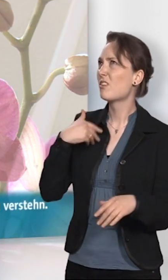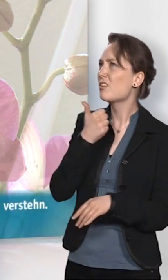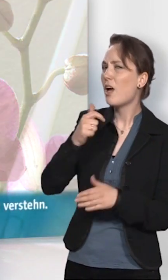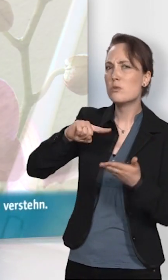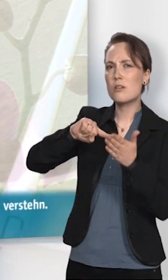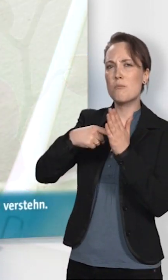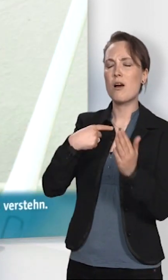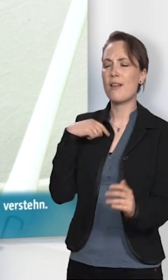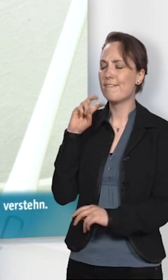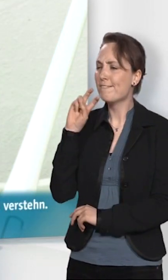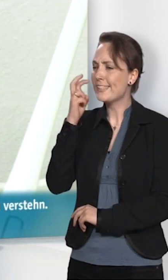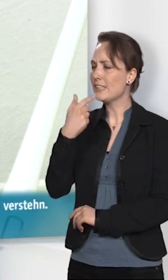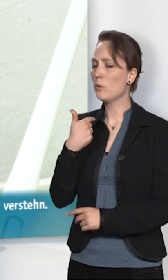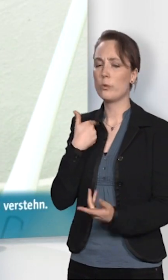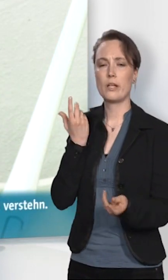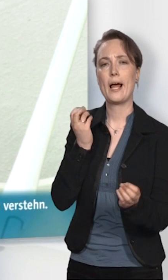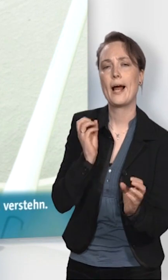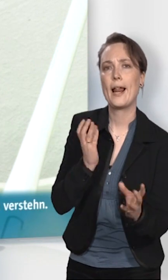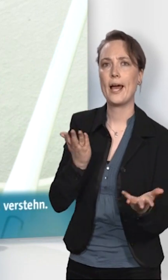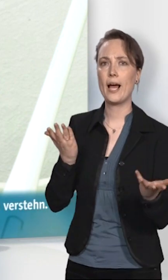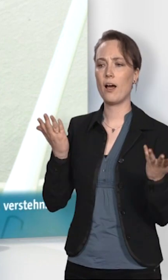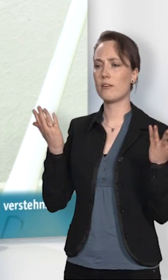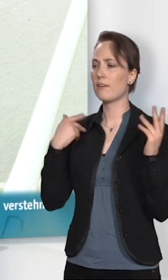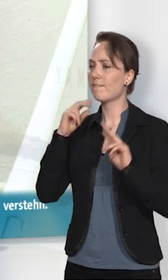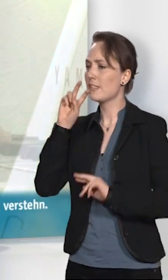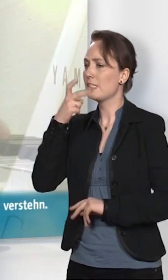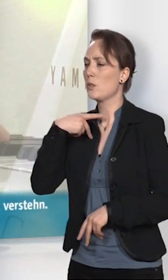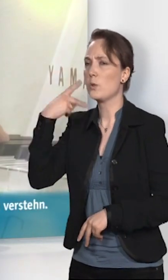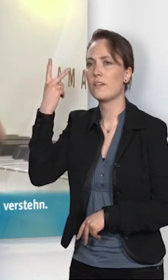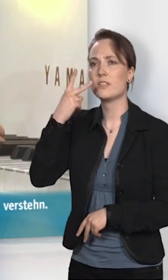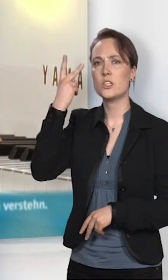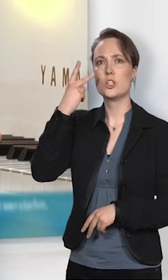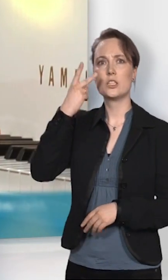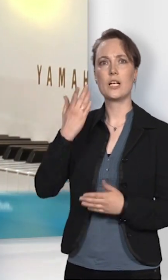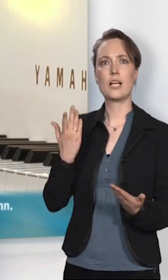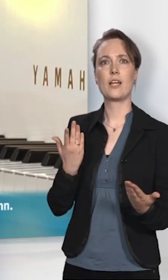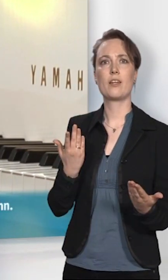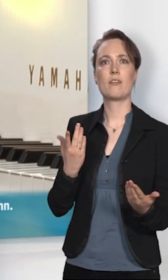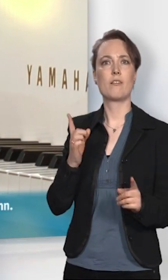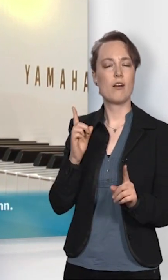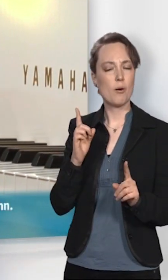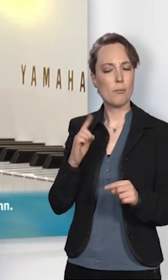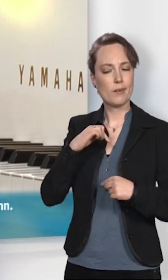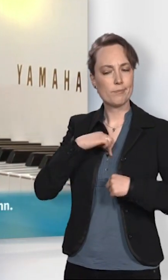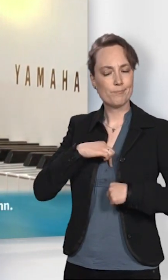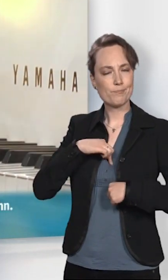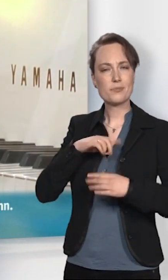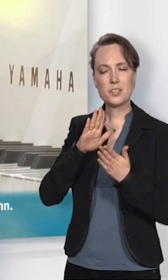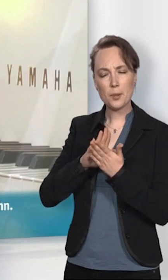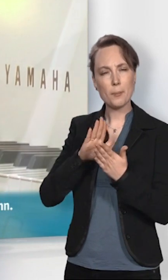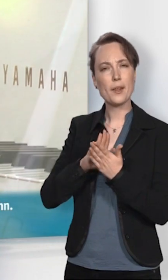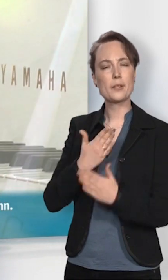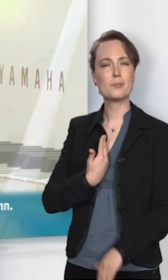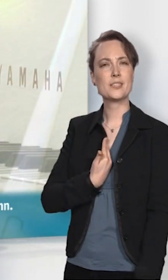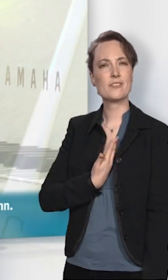1000-mal versuchen, zu erklären, zu verstehen. Doch ein letzter